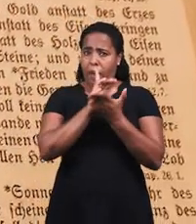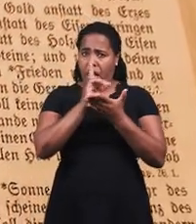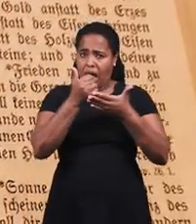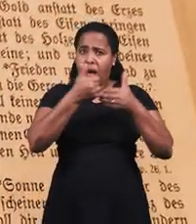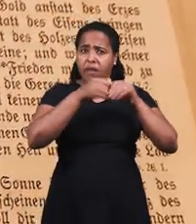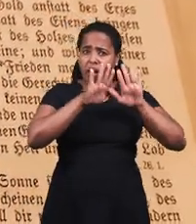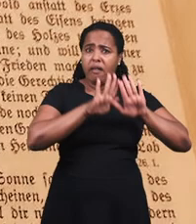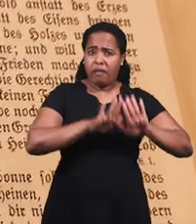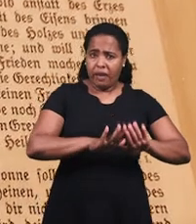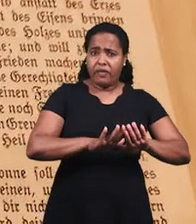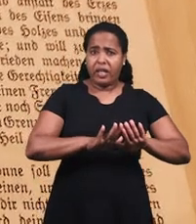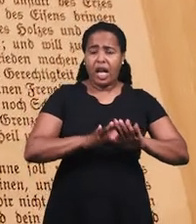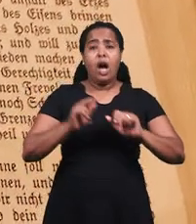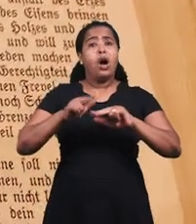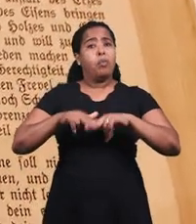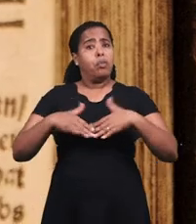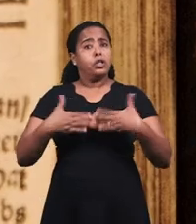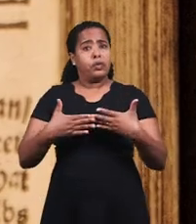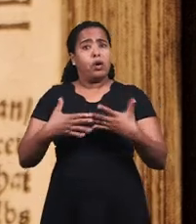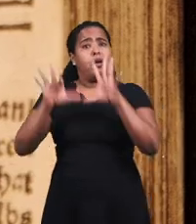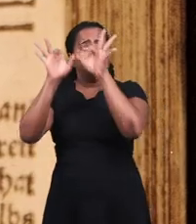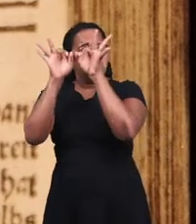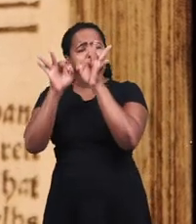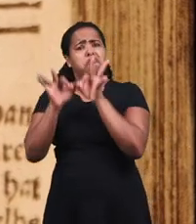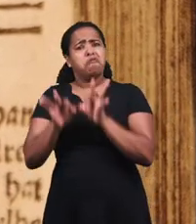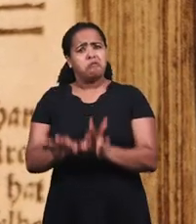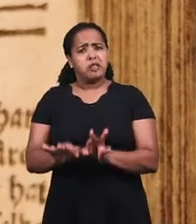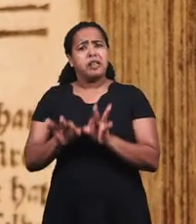И то, что прибудет Слово Божье,